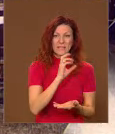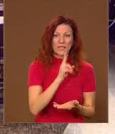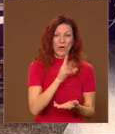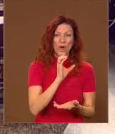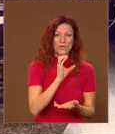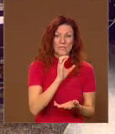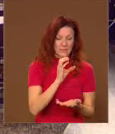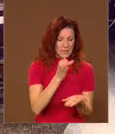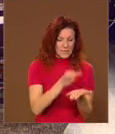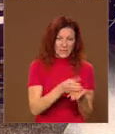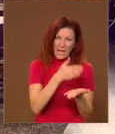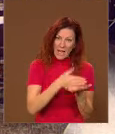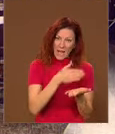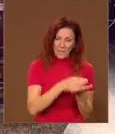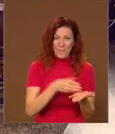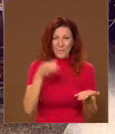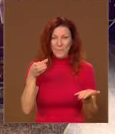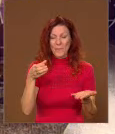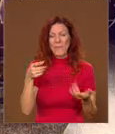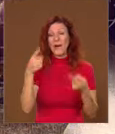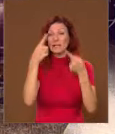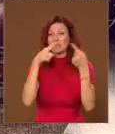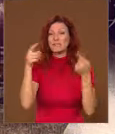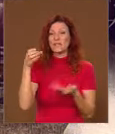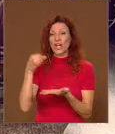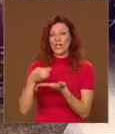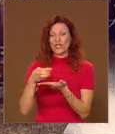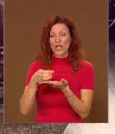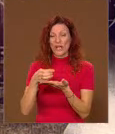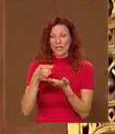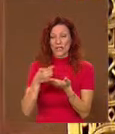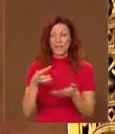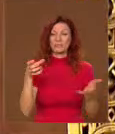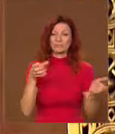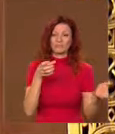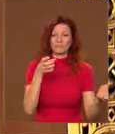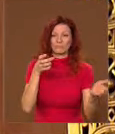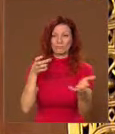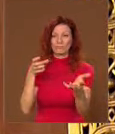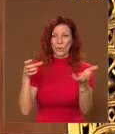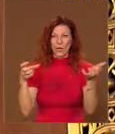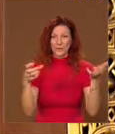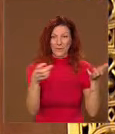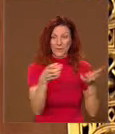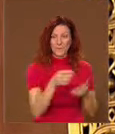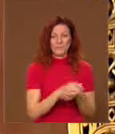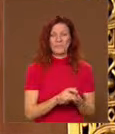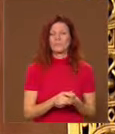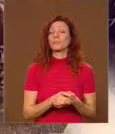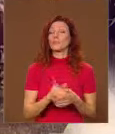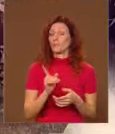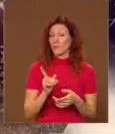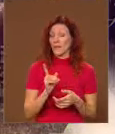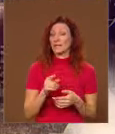Светия престол и след това се възнасят по време на Евхаристийния канон, за да